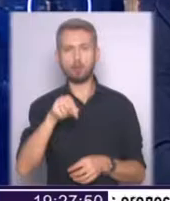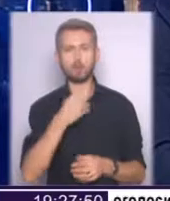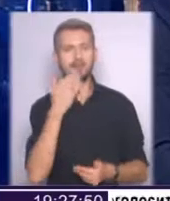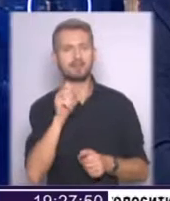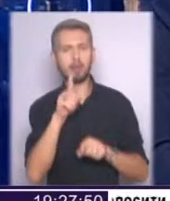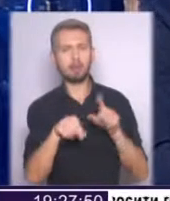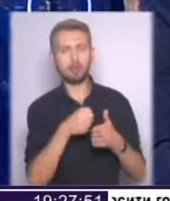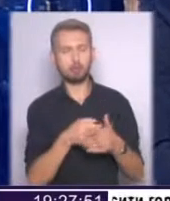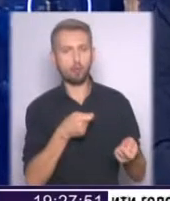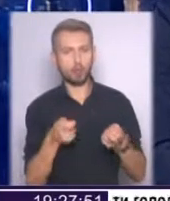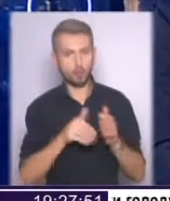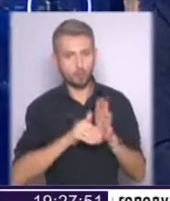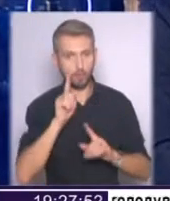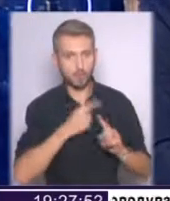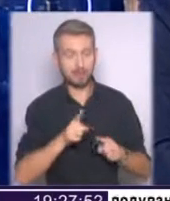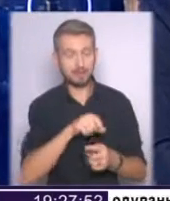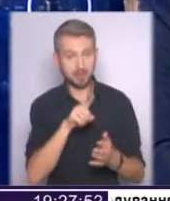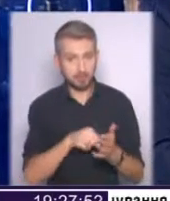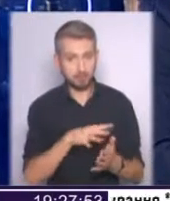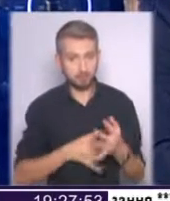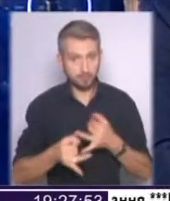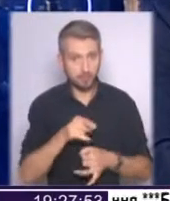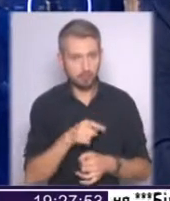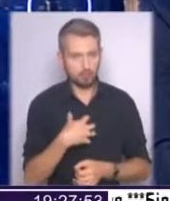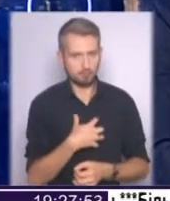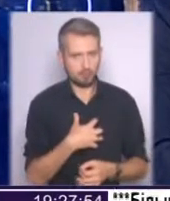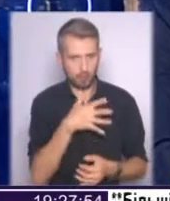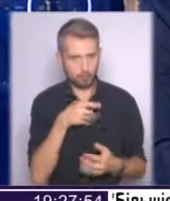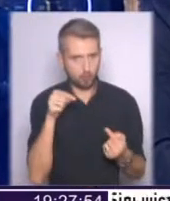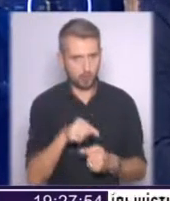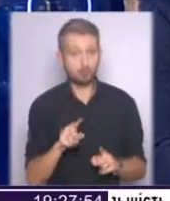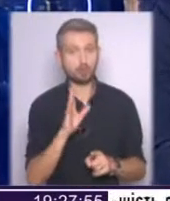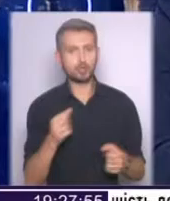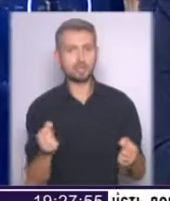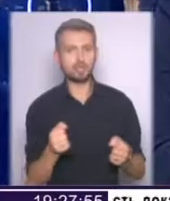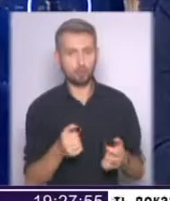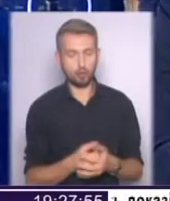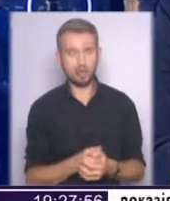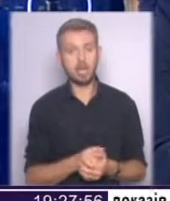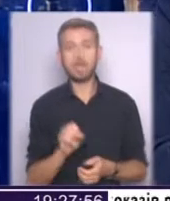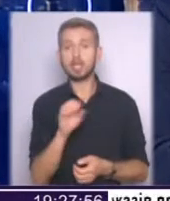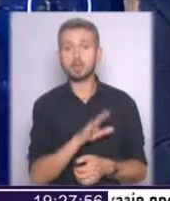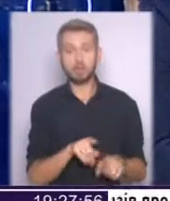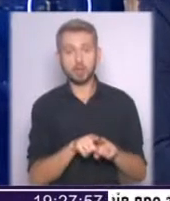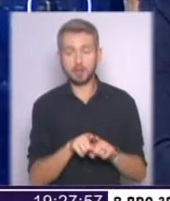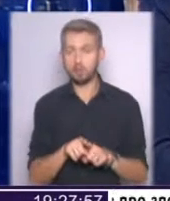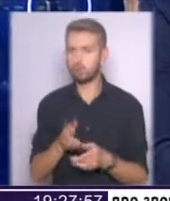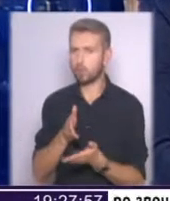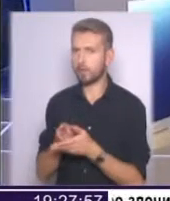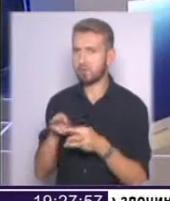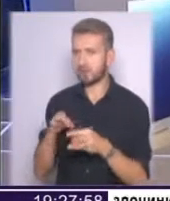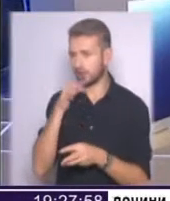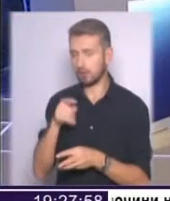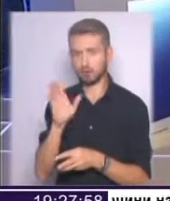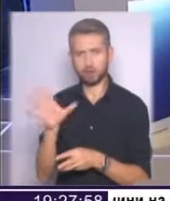це в Верховній Раді. Це питання підіймалось, тому що воно вже актуальне. Що ж у нас буде зимою з газом? Європа так само думає. Профільний міністр сказав, що все у нас